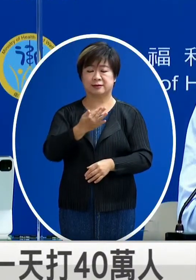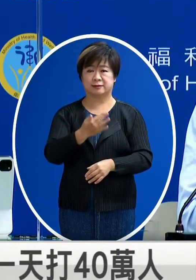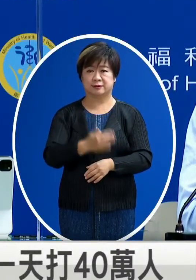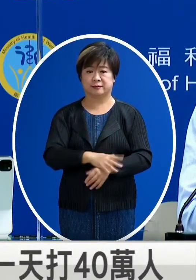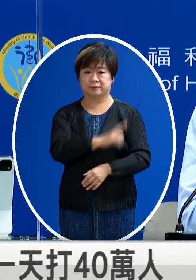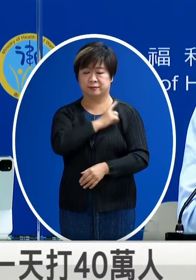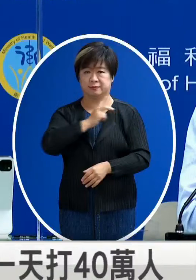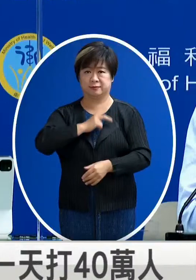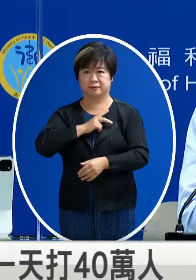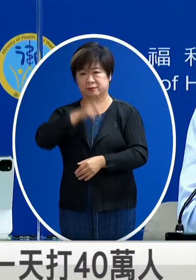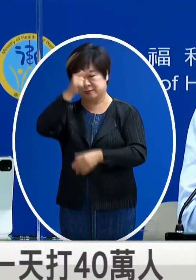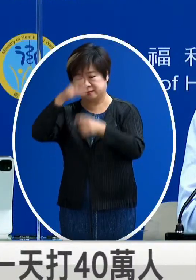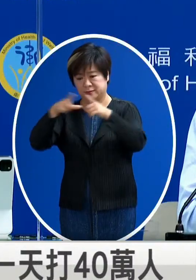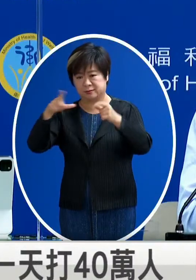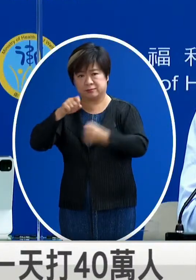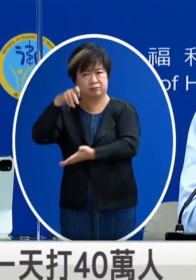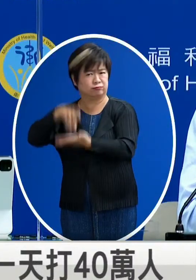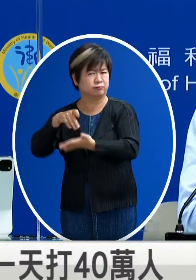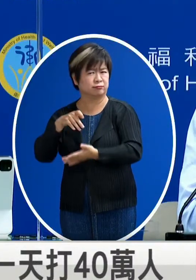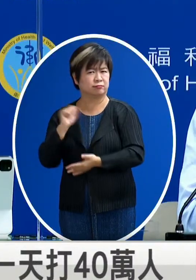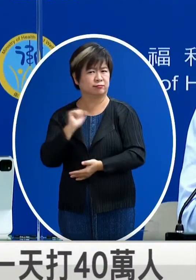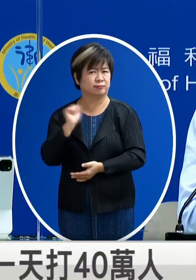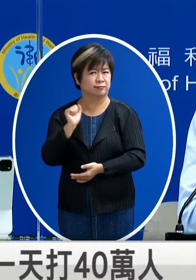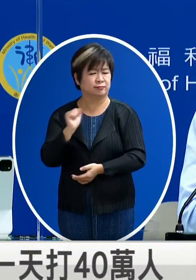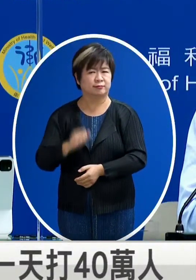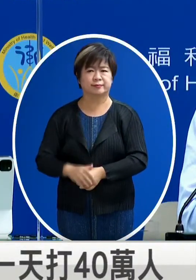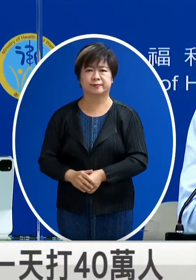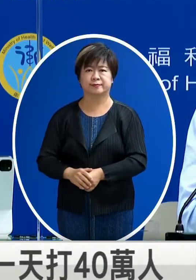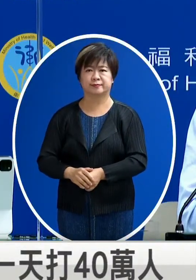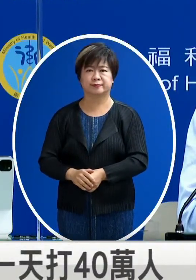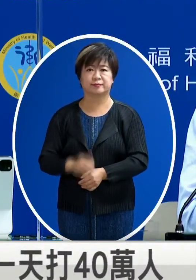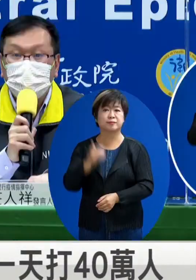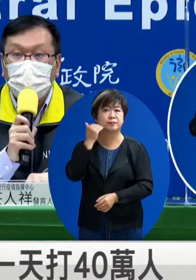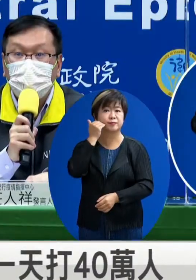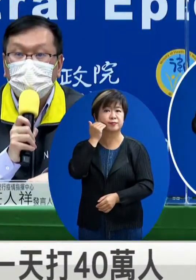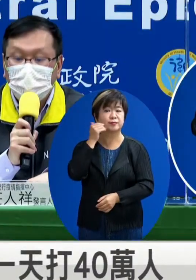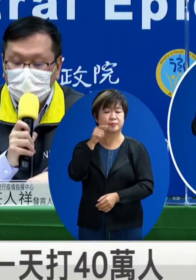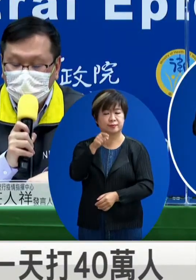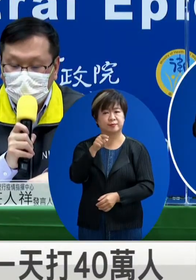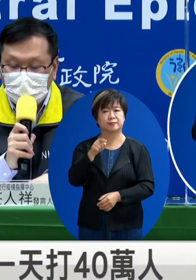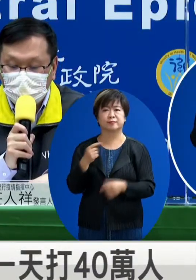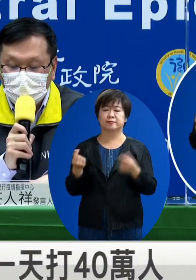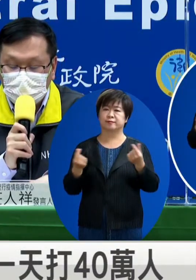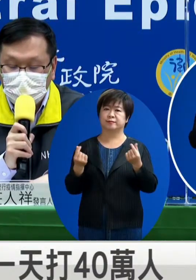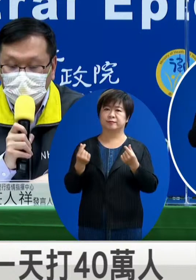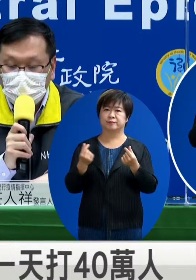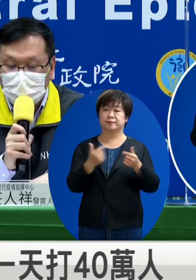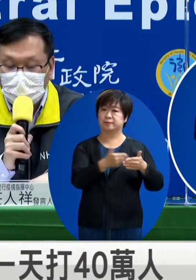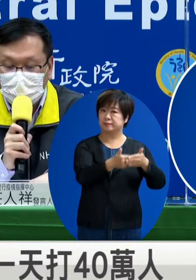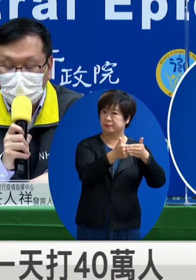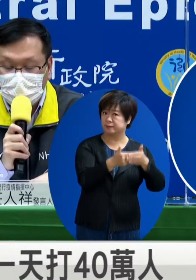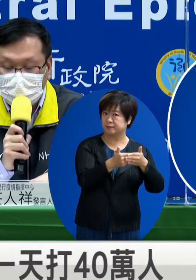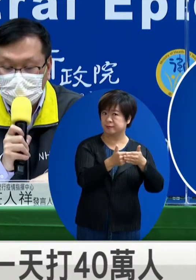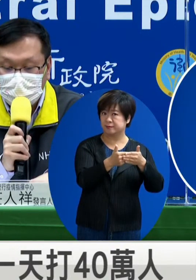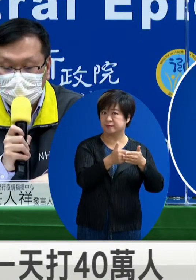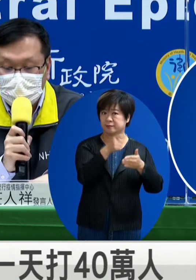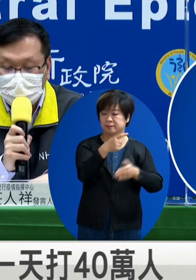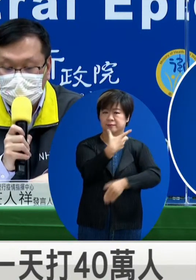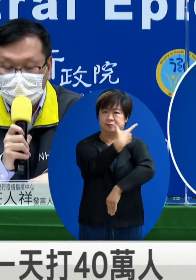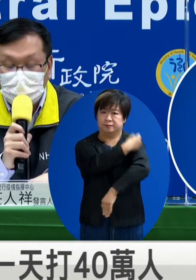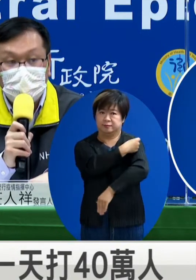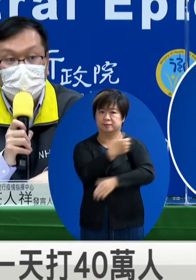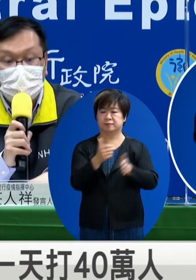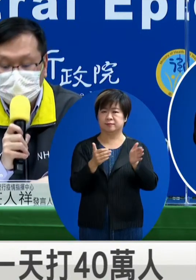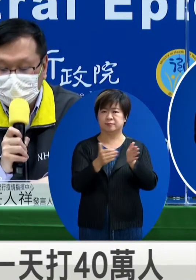黄卡上面哦。那如果说未来这个，如果说你先前比如说在中国这边有接